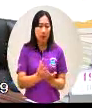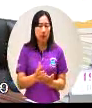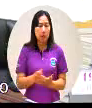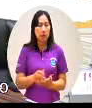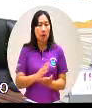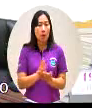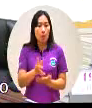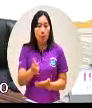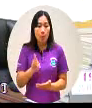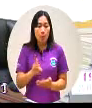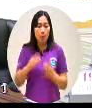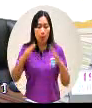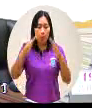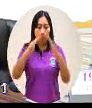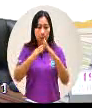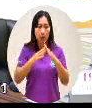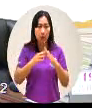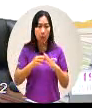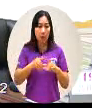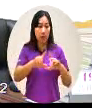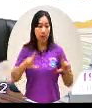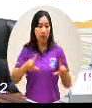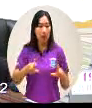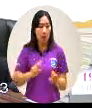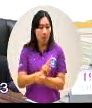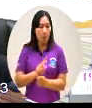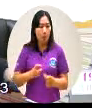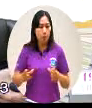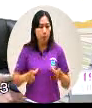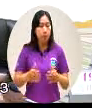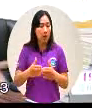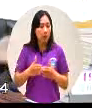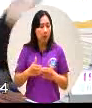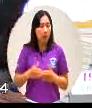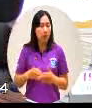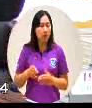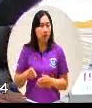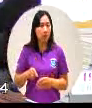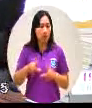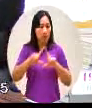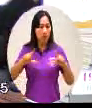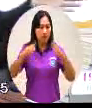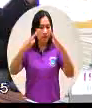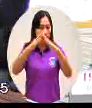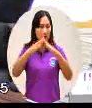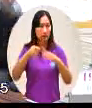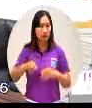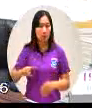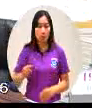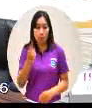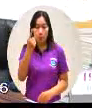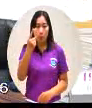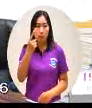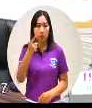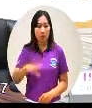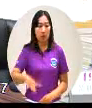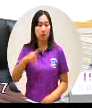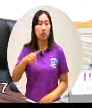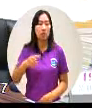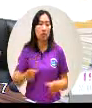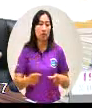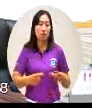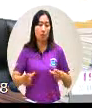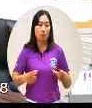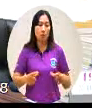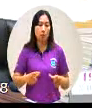个一挂大型的馆，你们嘛有这个必要，长期拢无啊。我咧讲拄只讲的，拄啊迄座是唯一的一座嘛，是第一座啦。哦，我